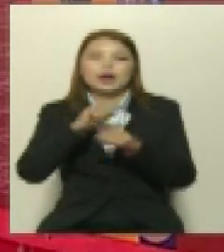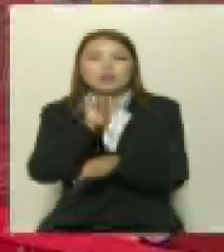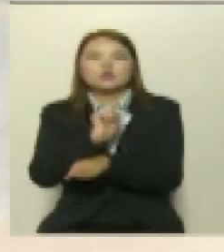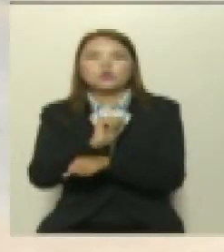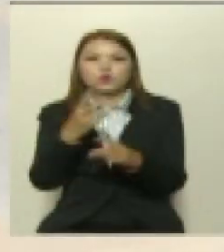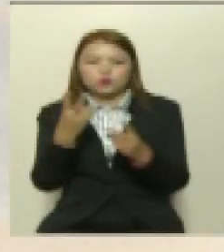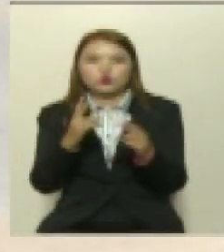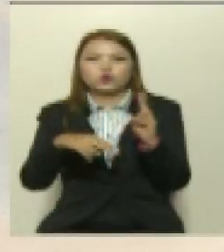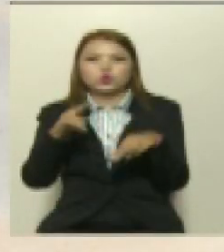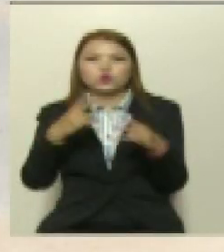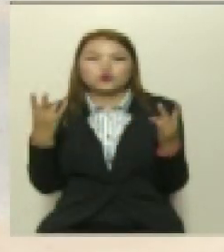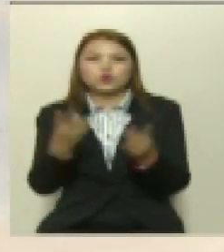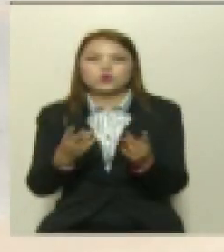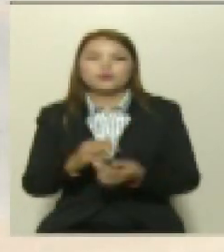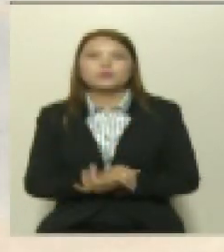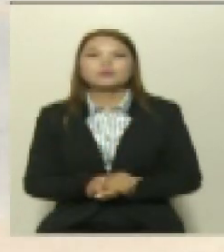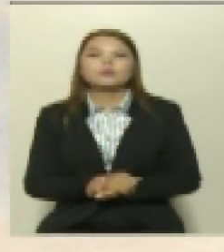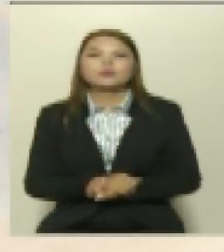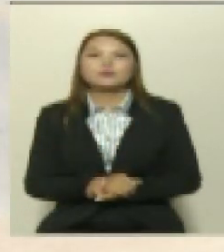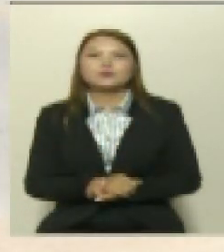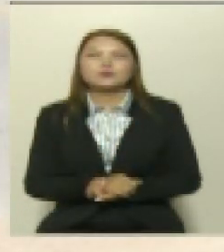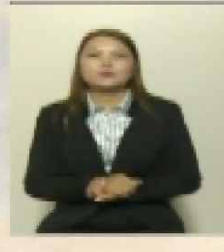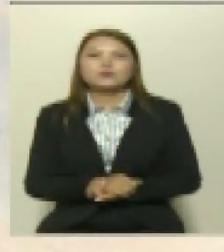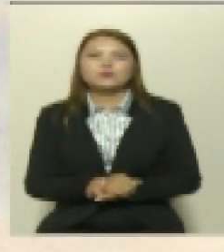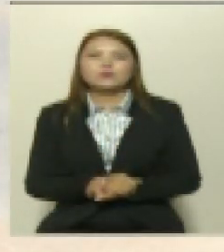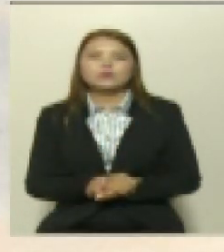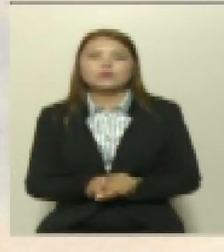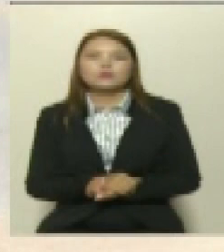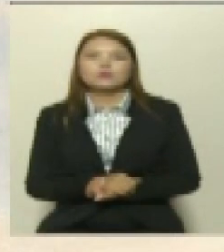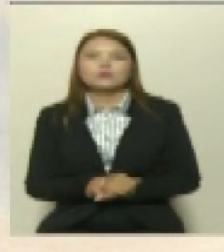айтады. Үгіт-насихат ішінде жаңағы